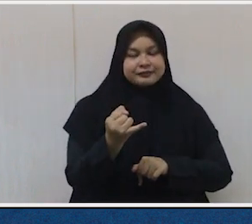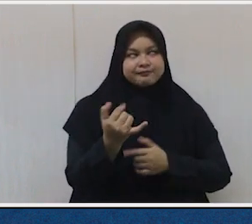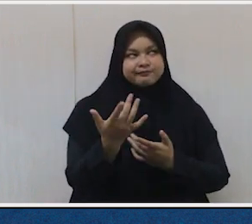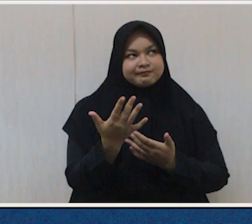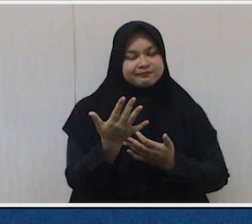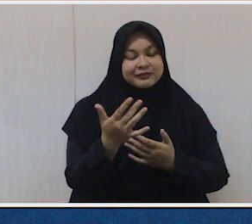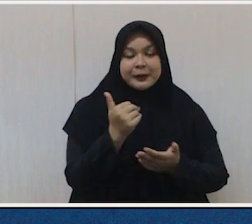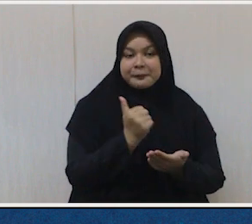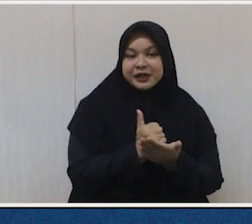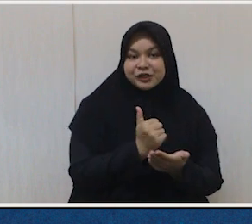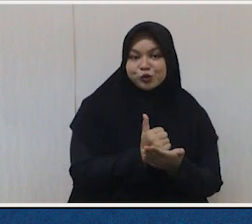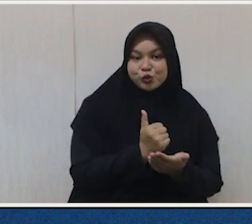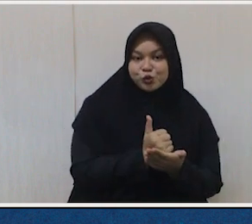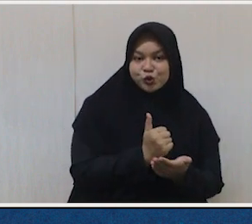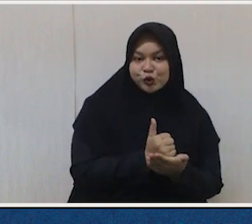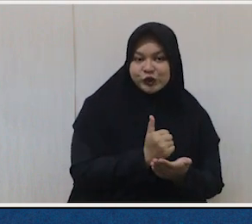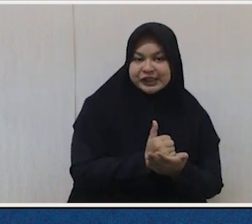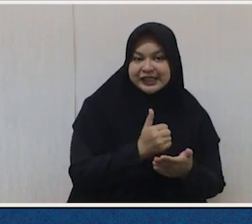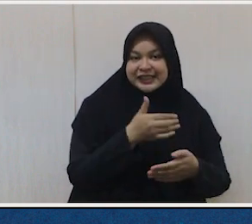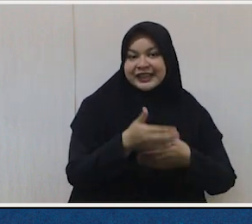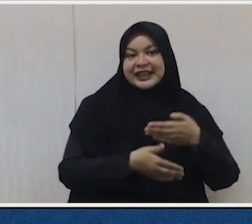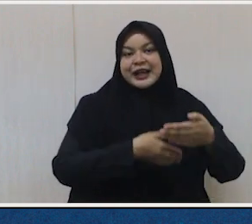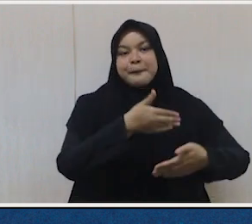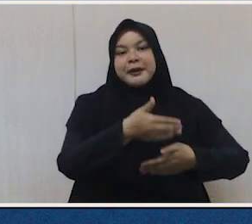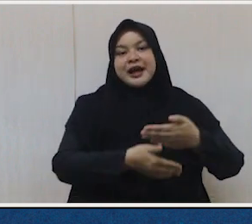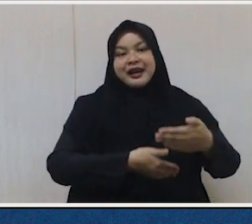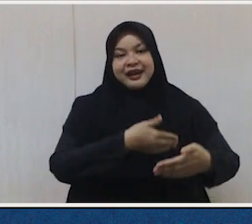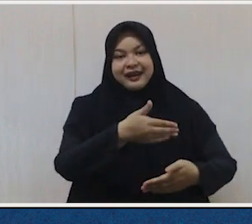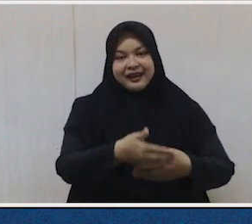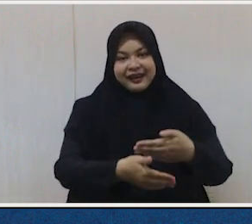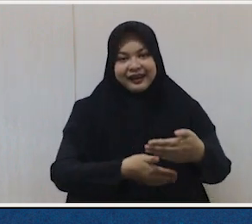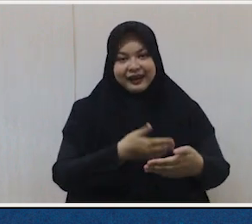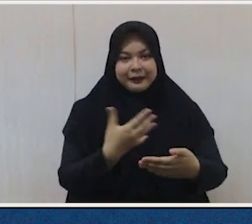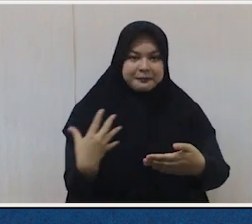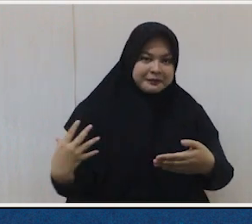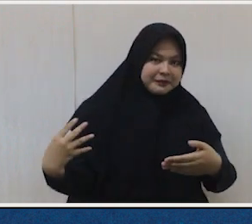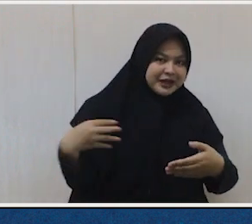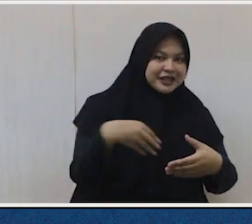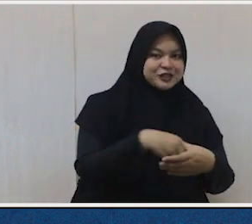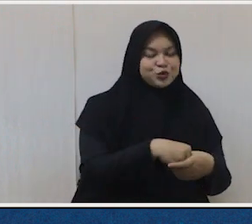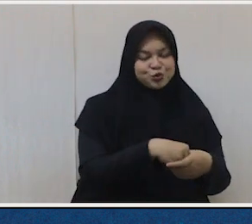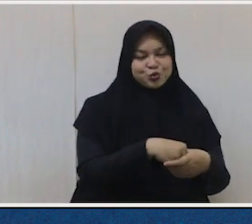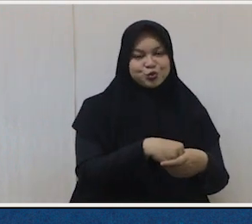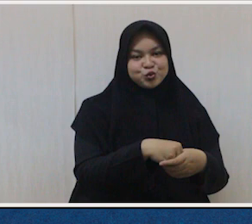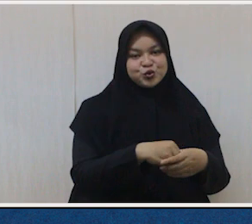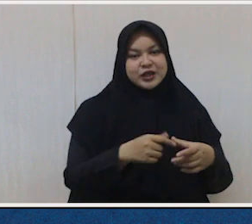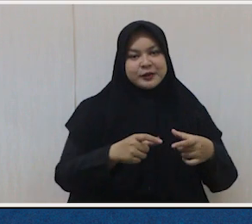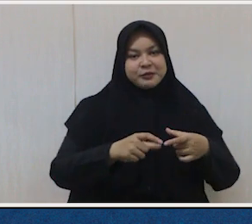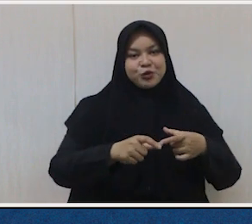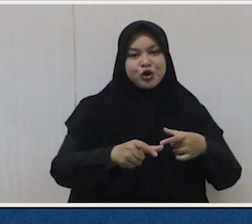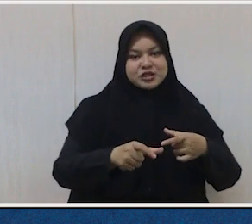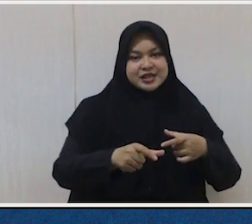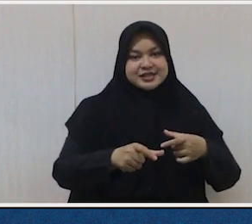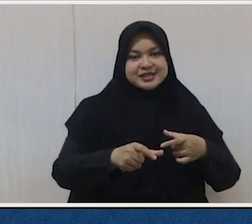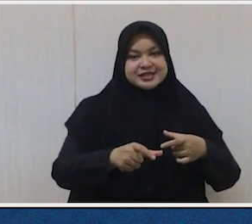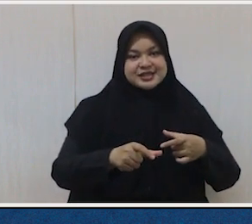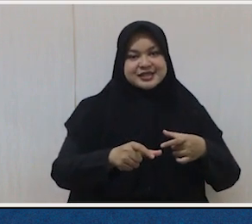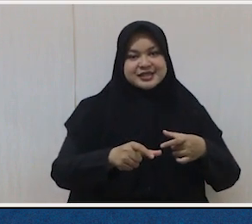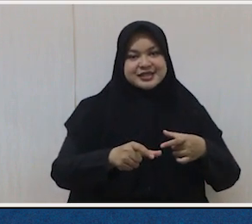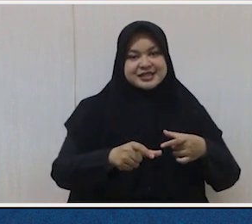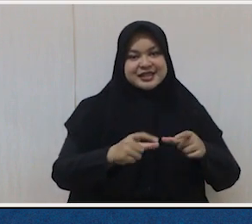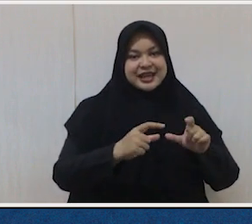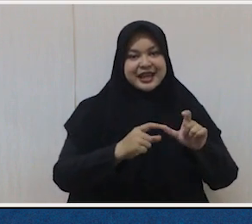eh benar-benar diterapkan dalam artian masuk dalam prosedur yang